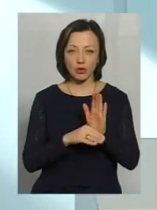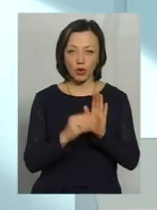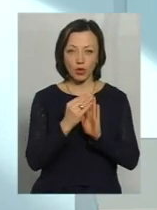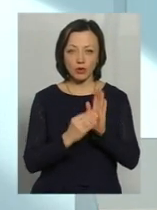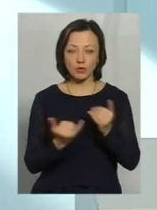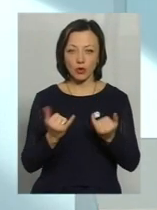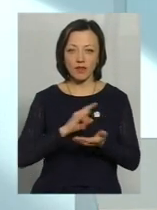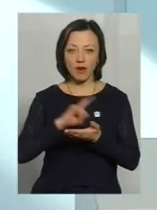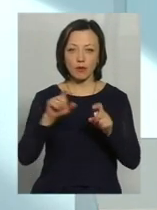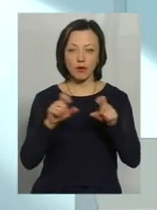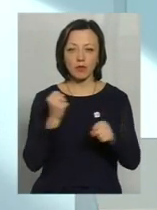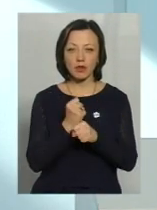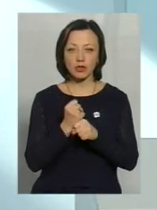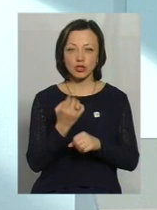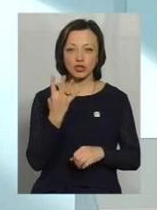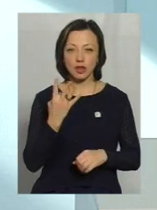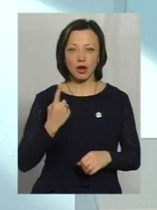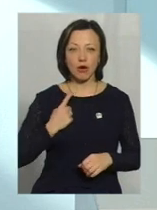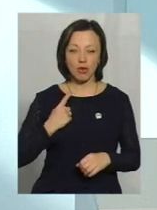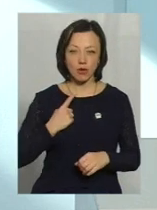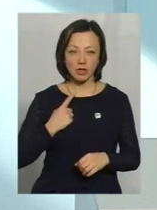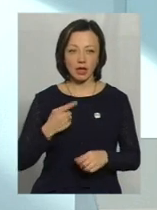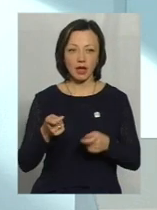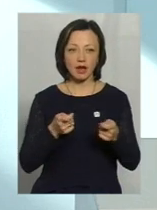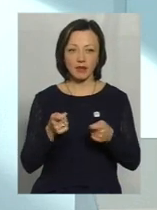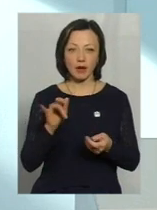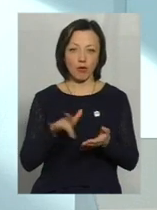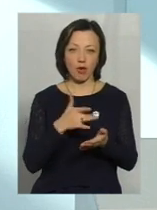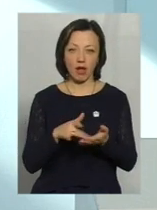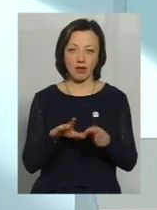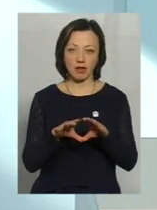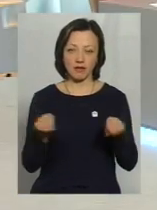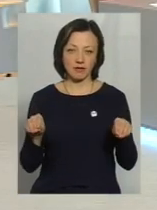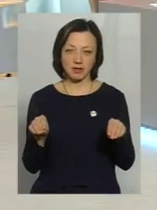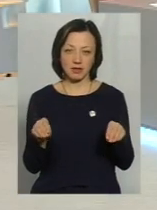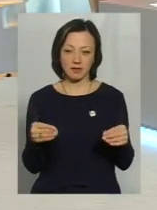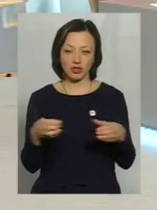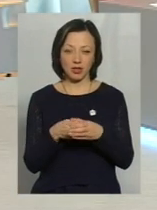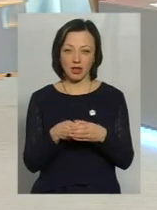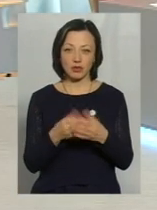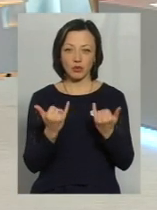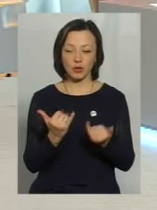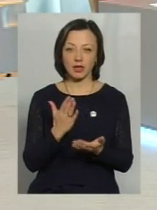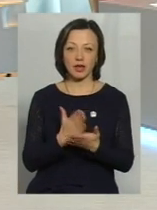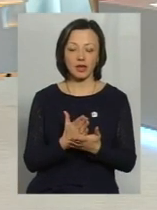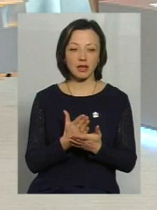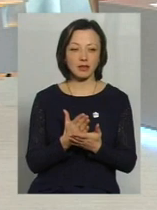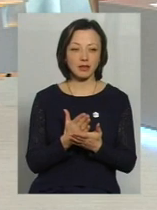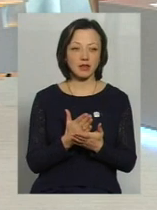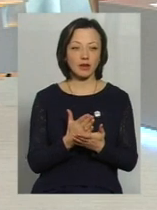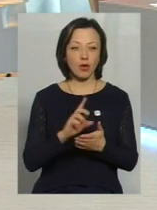в аеропорту працює 4 охранника, керівник і бухгалтер. Це весь штат, який сьогодні є